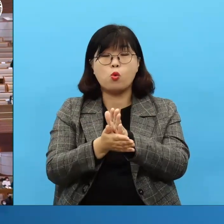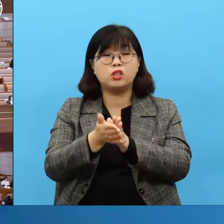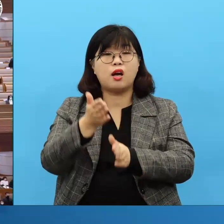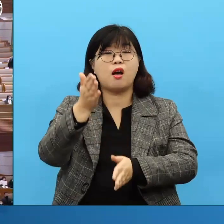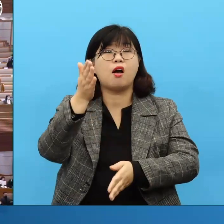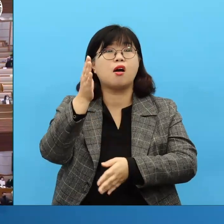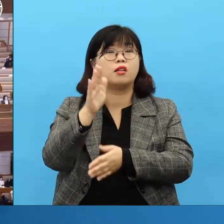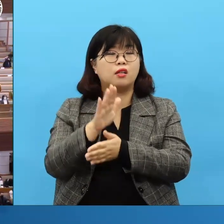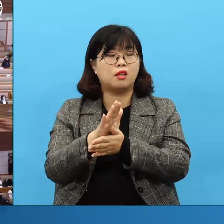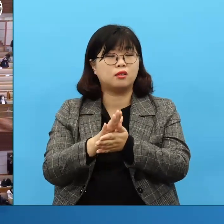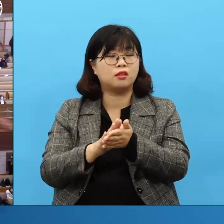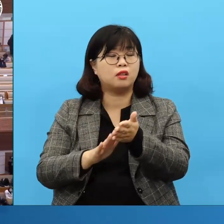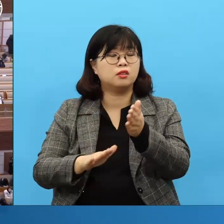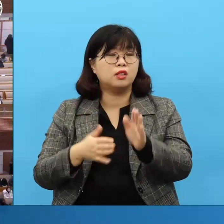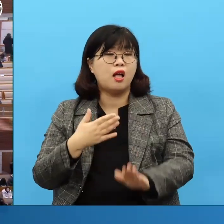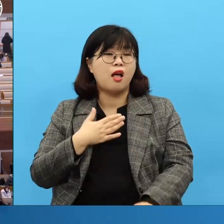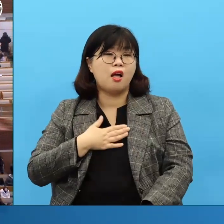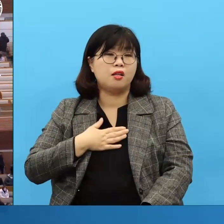없도다.